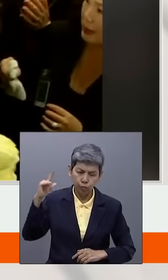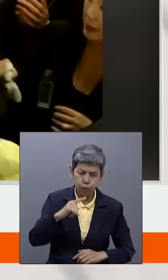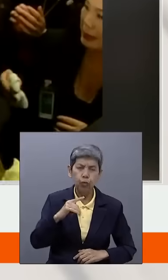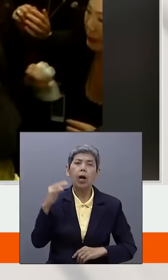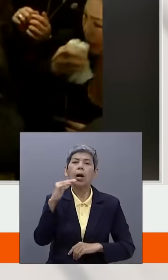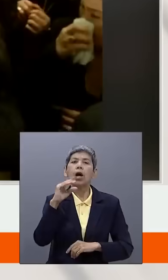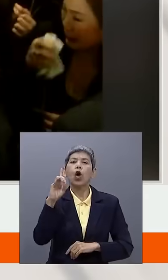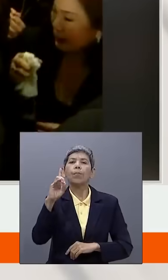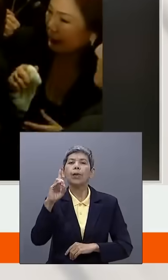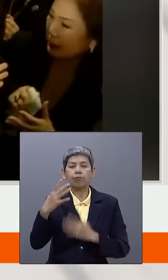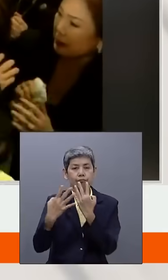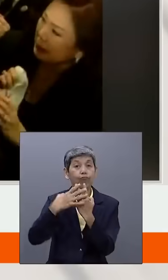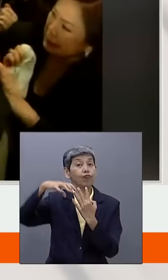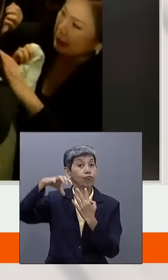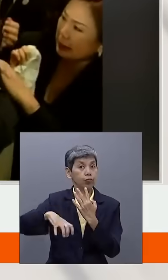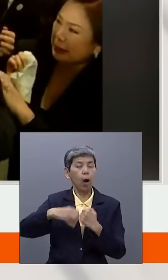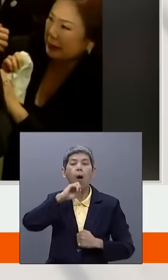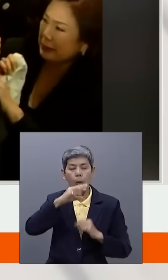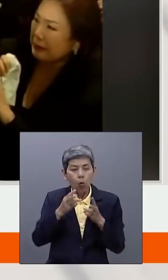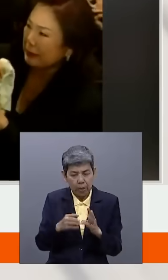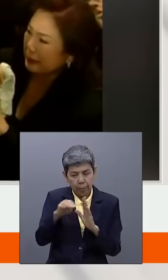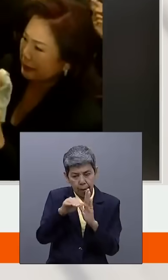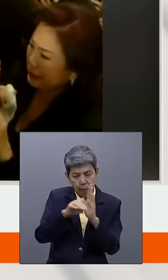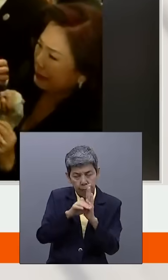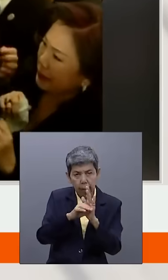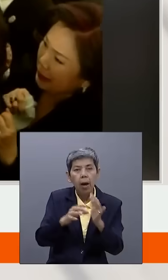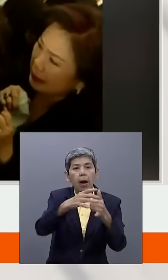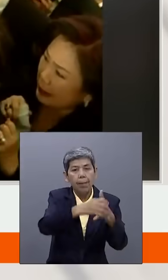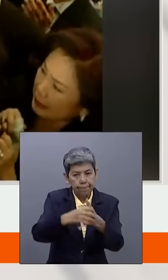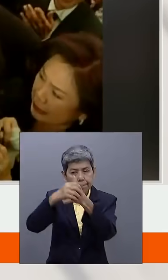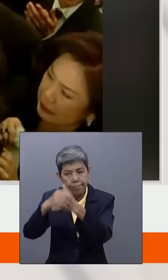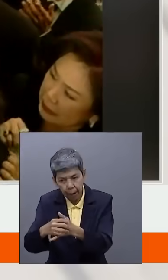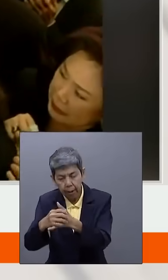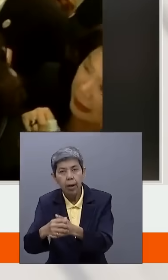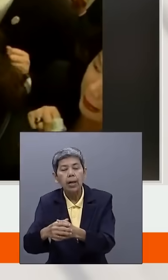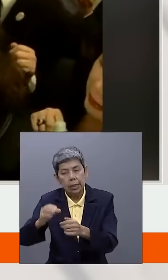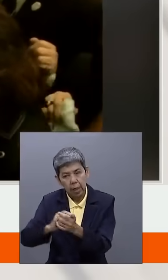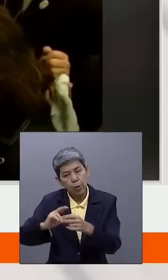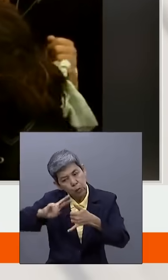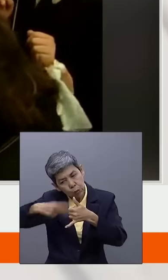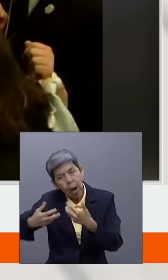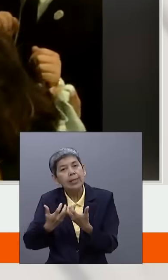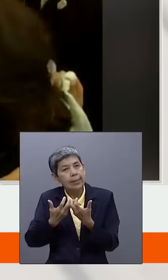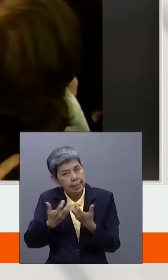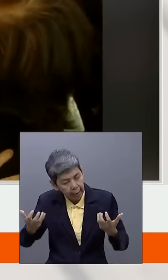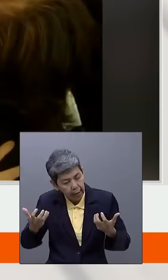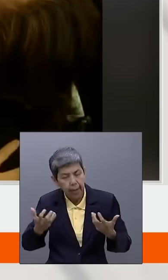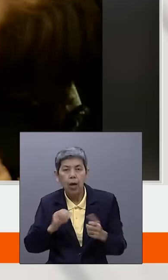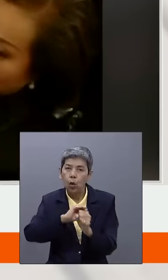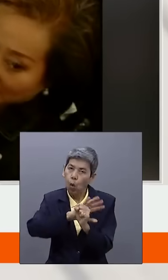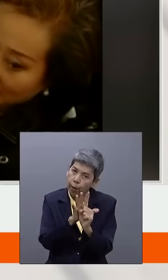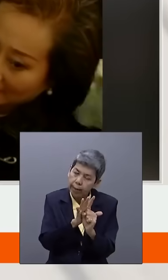ณฑ์เขาก็แถลงขั้นตอนวิธีเข้าสู่เรือนจำไปถึงว่าต้องคัดกรองแยกยังไงนะครับแล้วก็เ